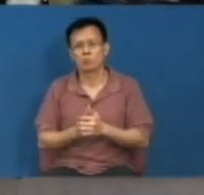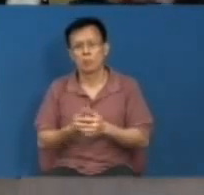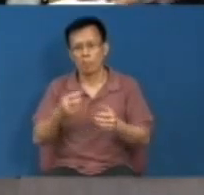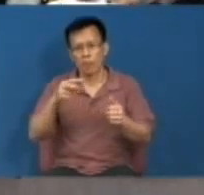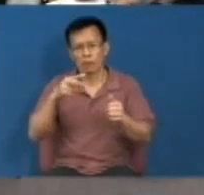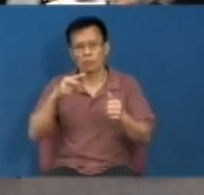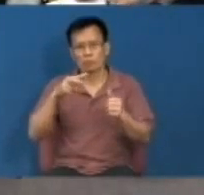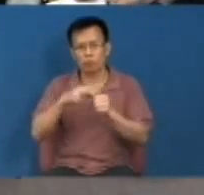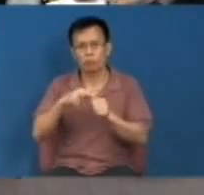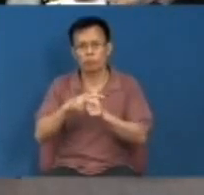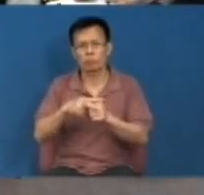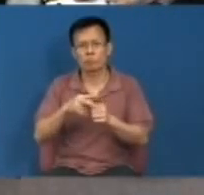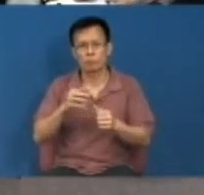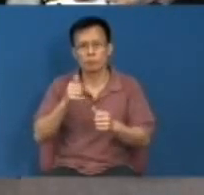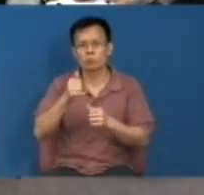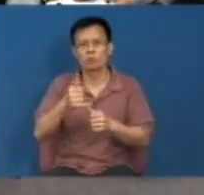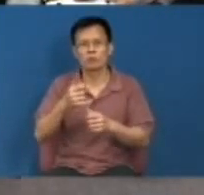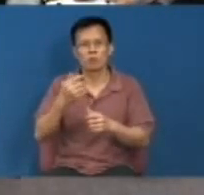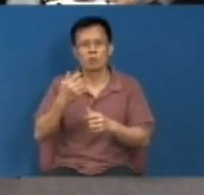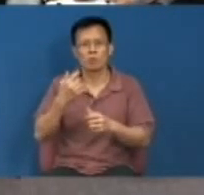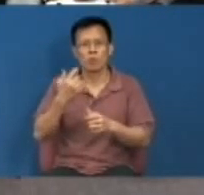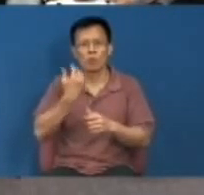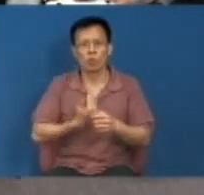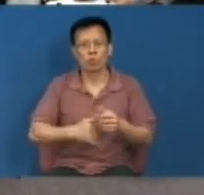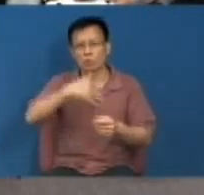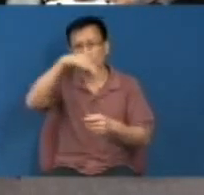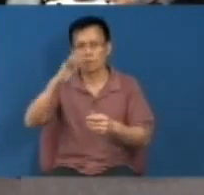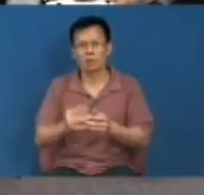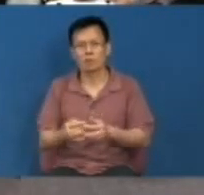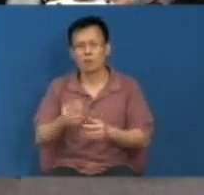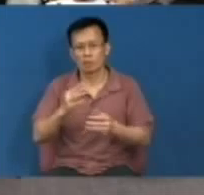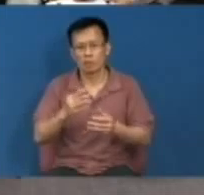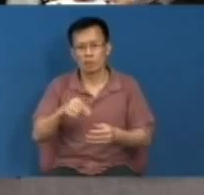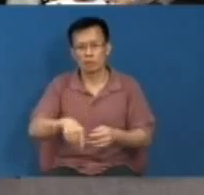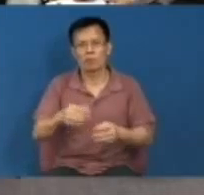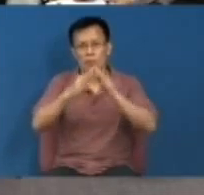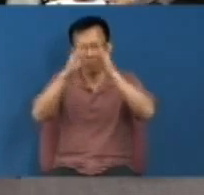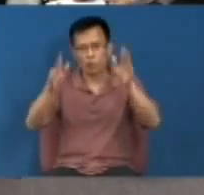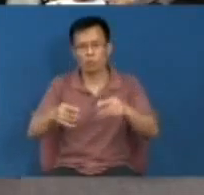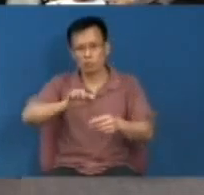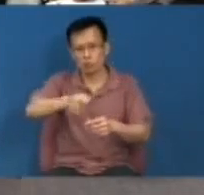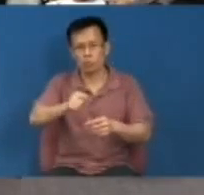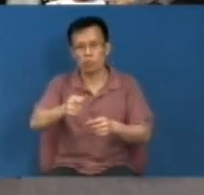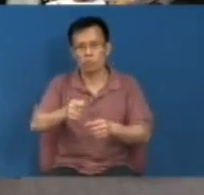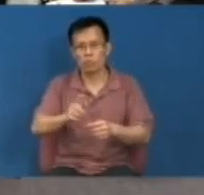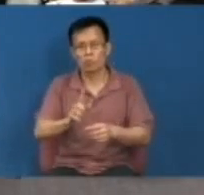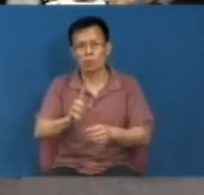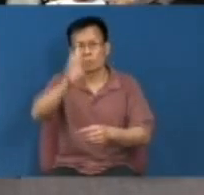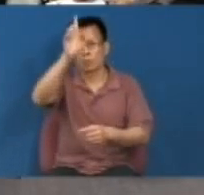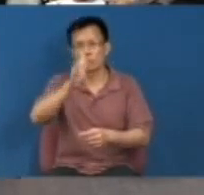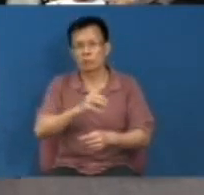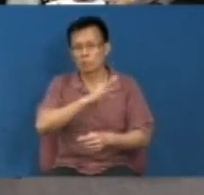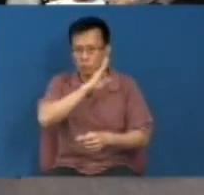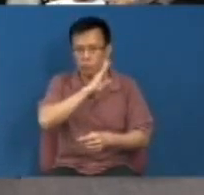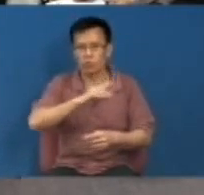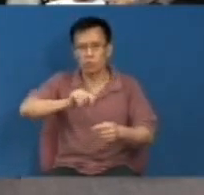憎逼上咪叫土收咯。咪即係鎖嗱地鋪咧，咁就鎖啦。咁我哋咧樓上有人住，其實鎖我哋唔到，就唯